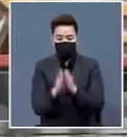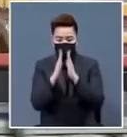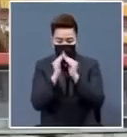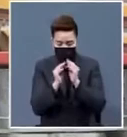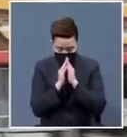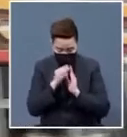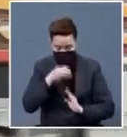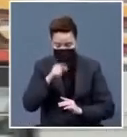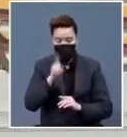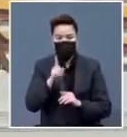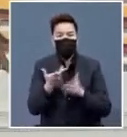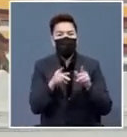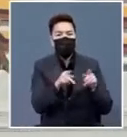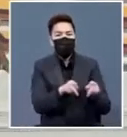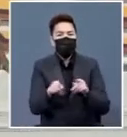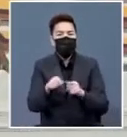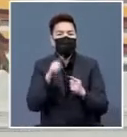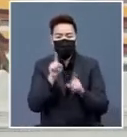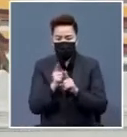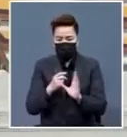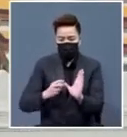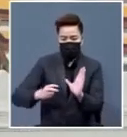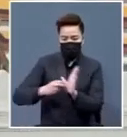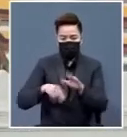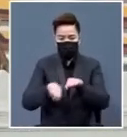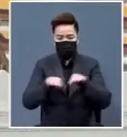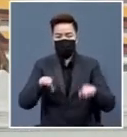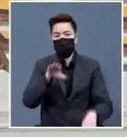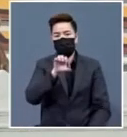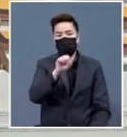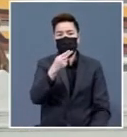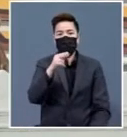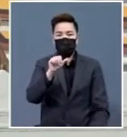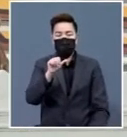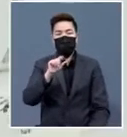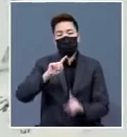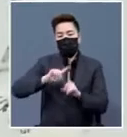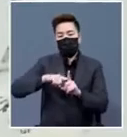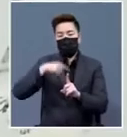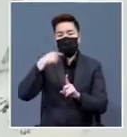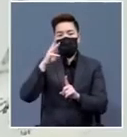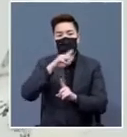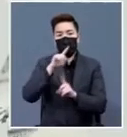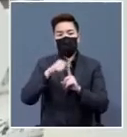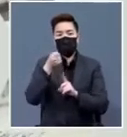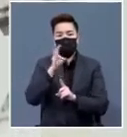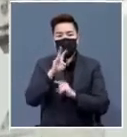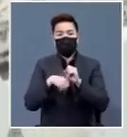เป็นสถานประกอบการที่ได้รับการรับรองมาตรฐานชาเมื่อวันที่ 17มิถุนายน